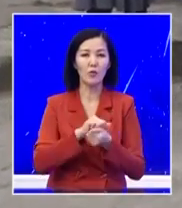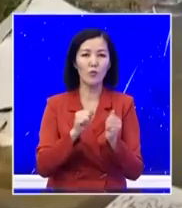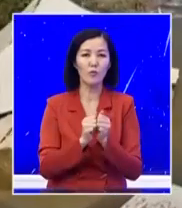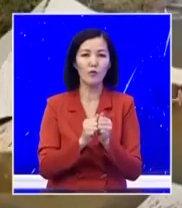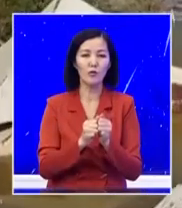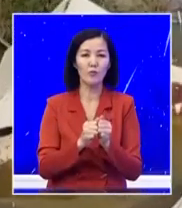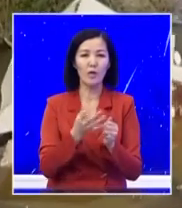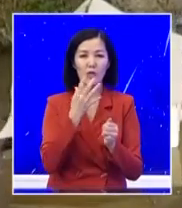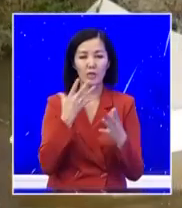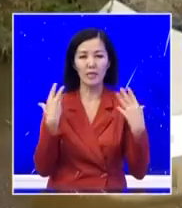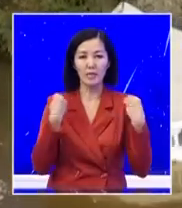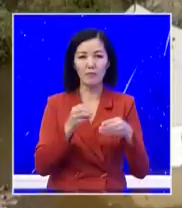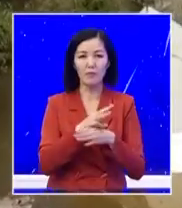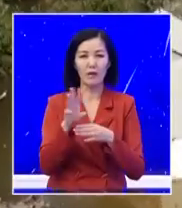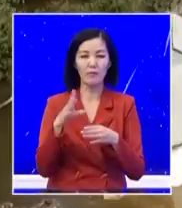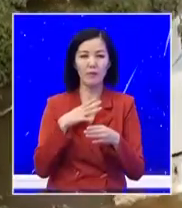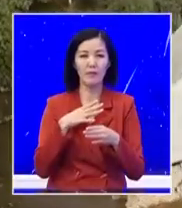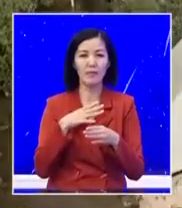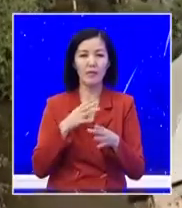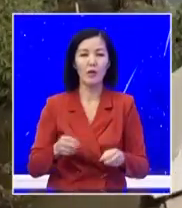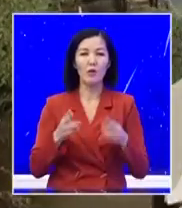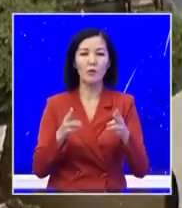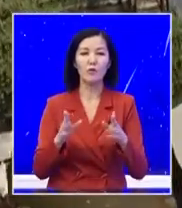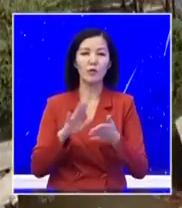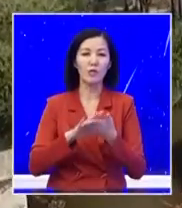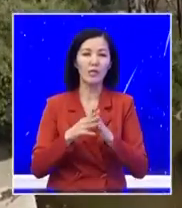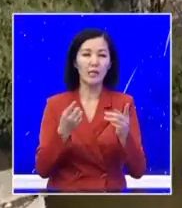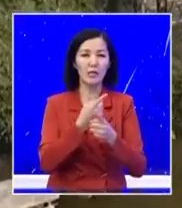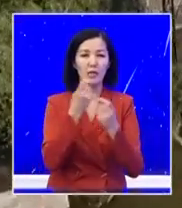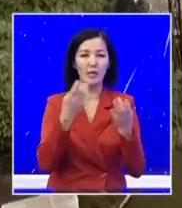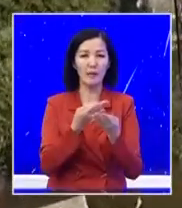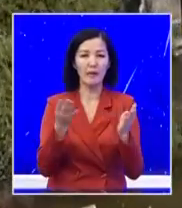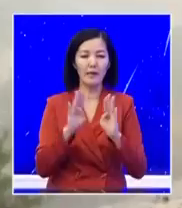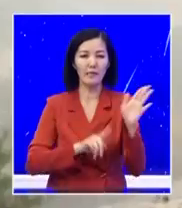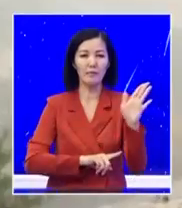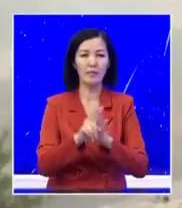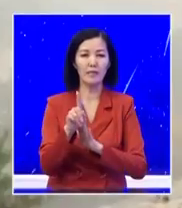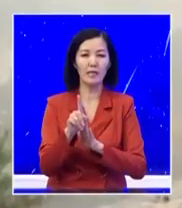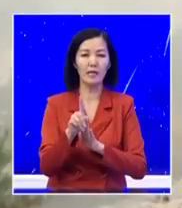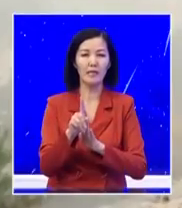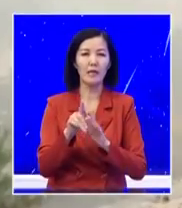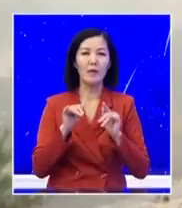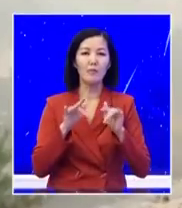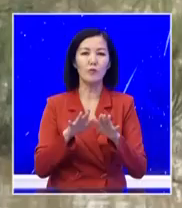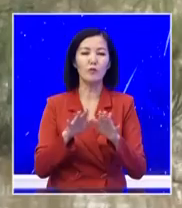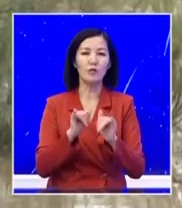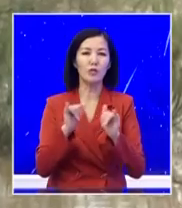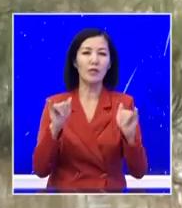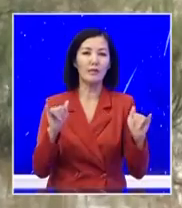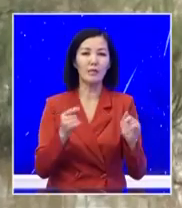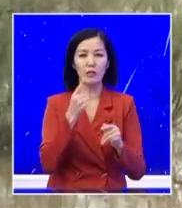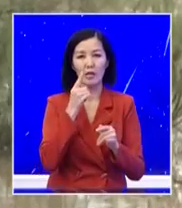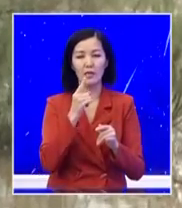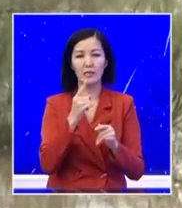жайлы киімдермен қамтамасыз етеді. Елде төтенше жағдай жарияланып карантин басталғалы бұл істі жандандырды.